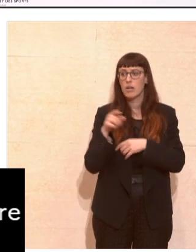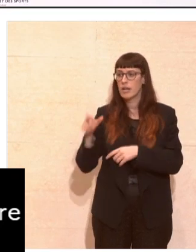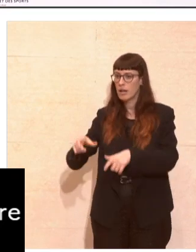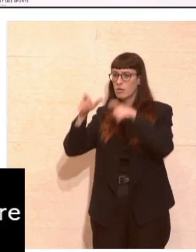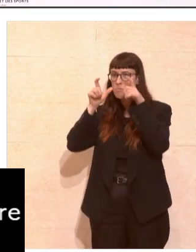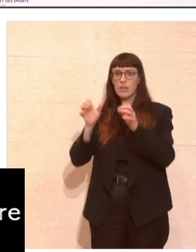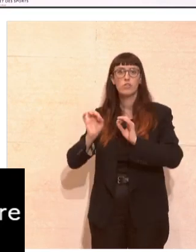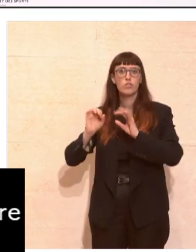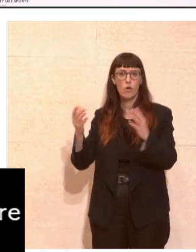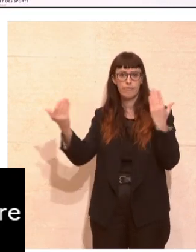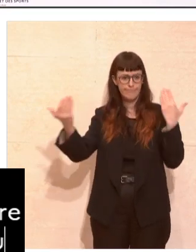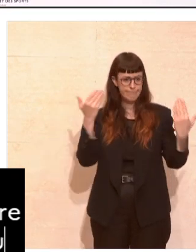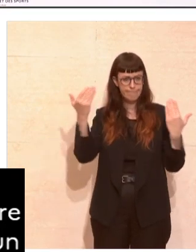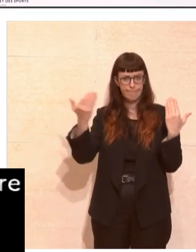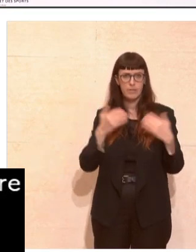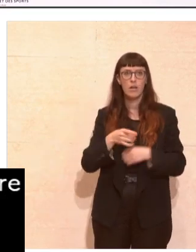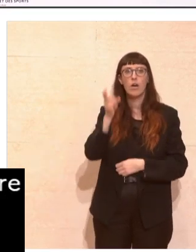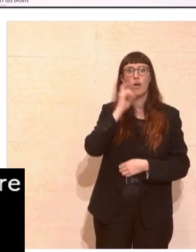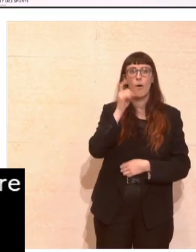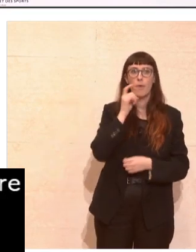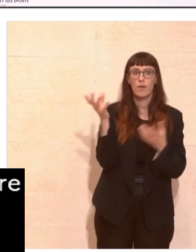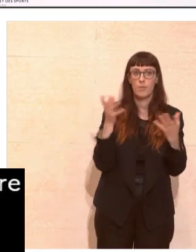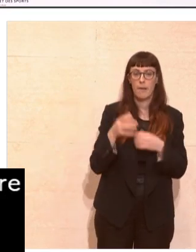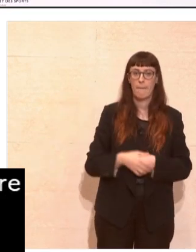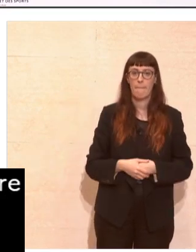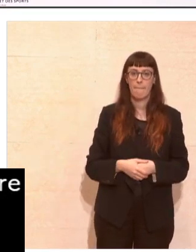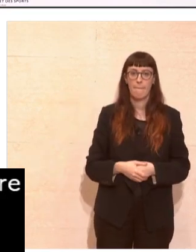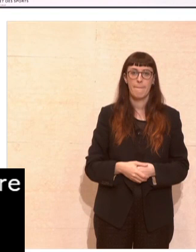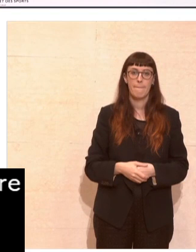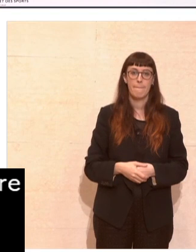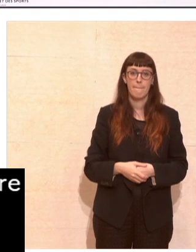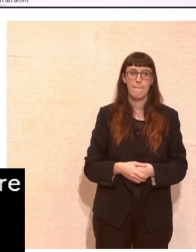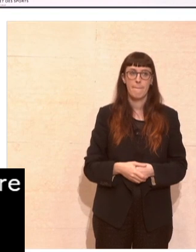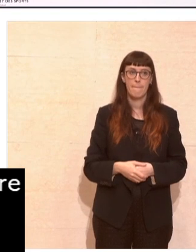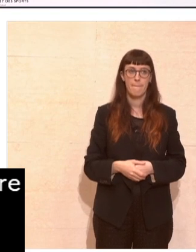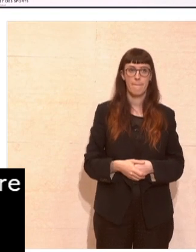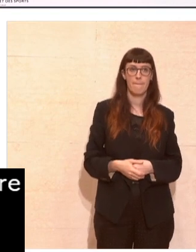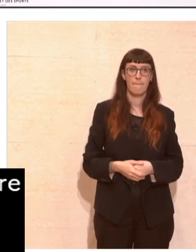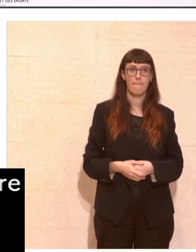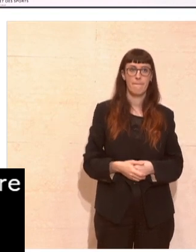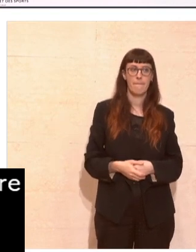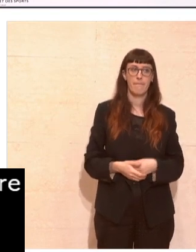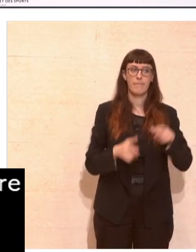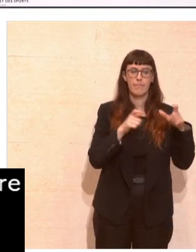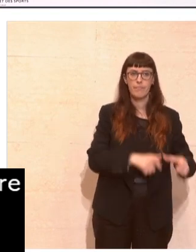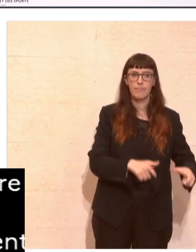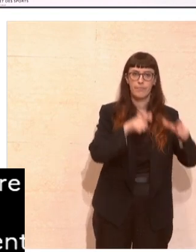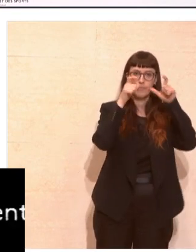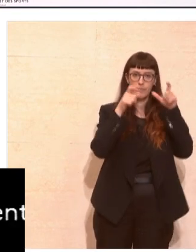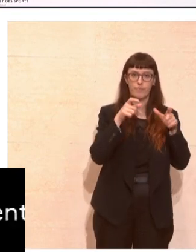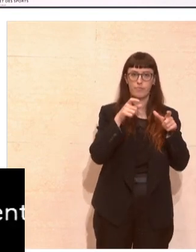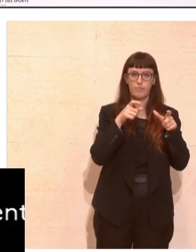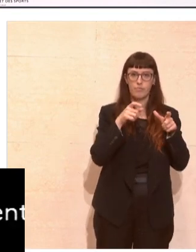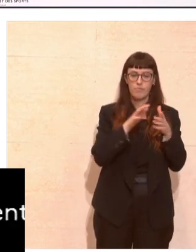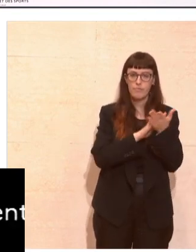pas. Qu'est-ce qu'ils voient? Ils voient qu'effectivement, ces lumières diminuent la suppression de mélatonine. Donc normalement, avec la